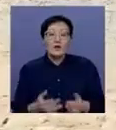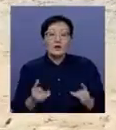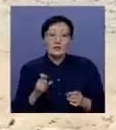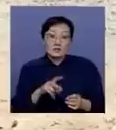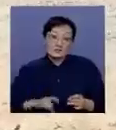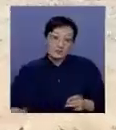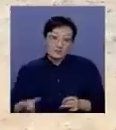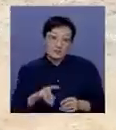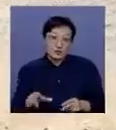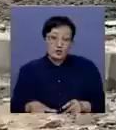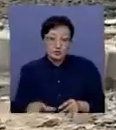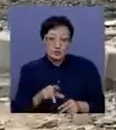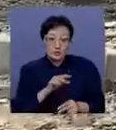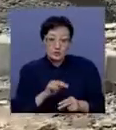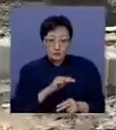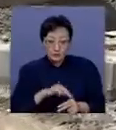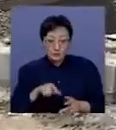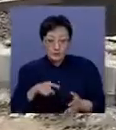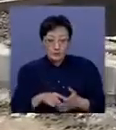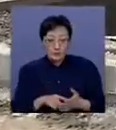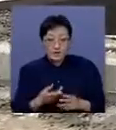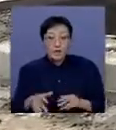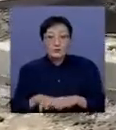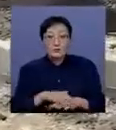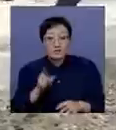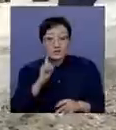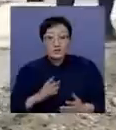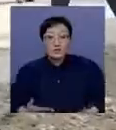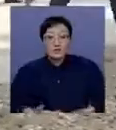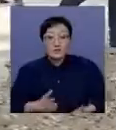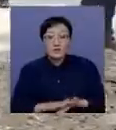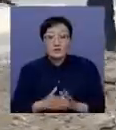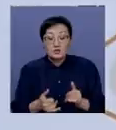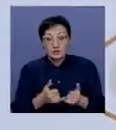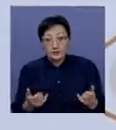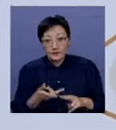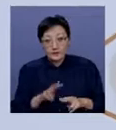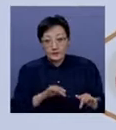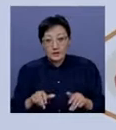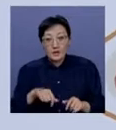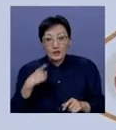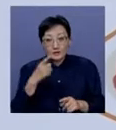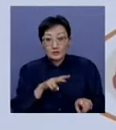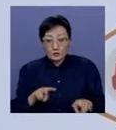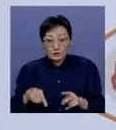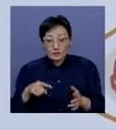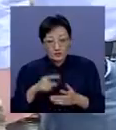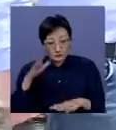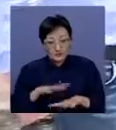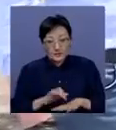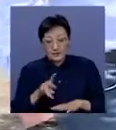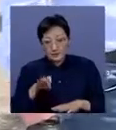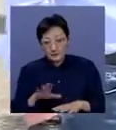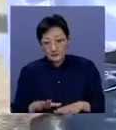Алатау ауданында жолды жөндеу мәселесі қолға алынып, тұрғындардың жайлы өмір сүруіне жағдай жасалуда. Бұл істі жеке қадағалауына алған қала басшысы